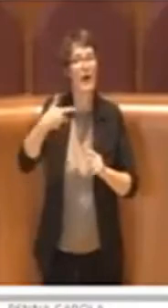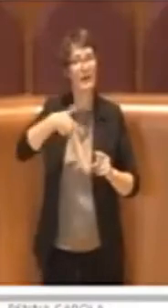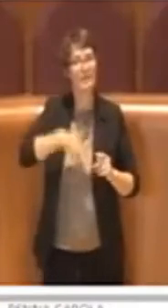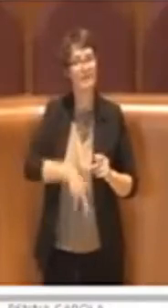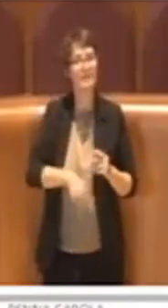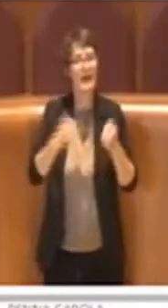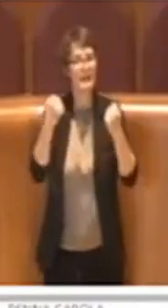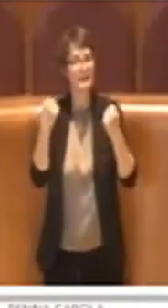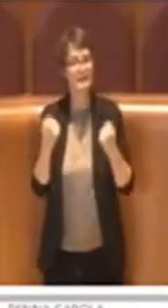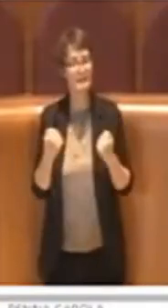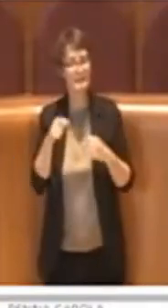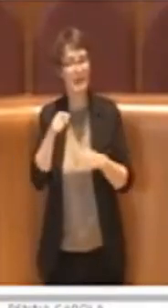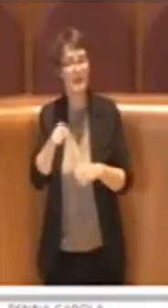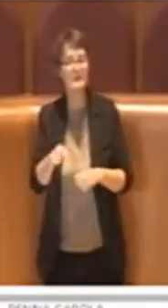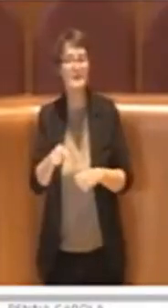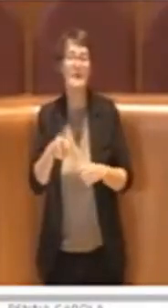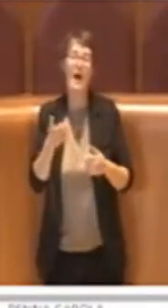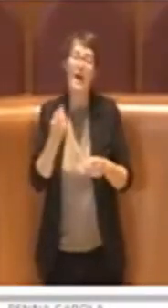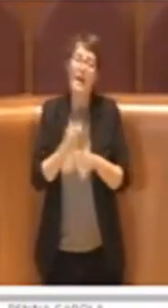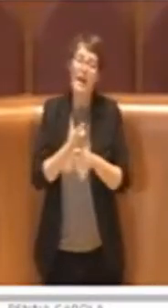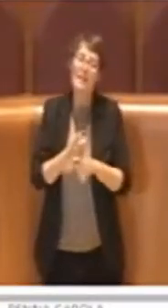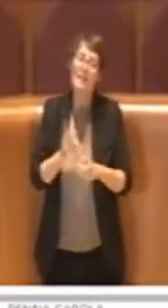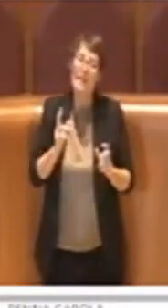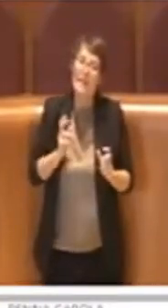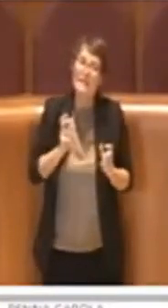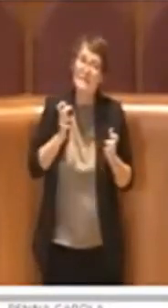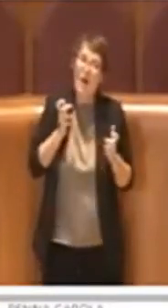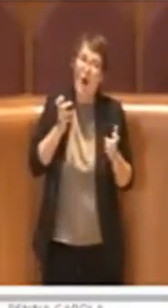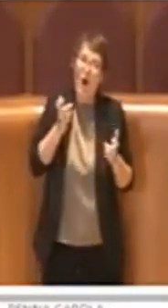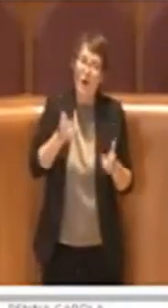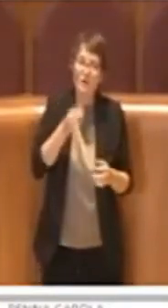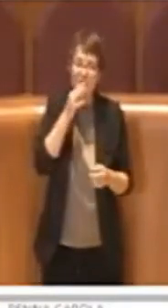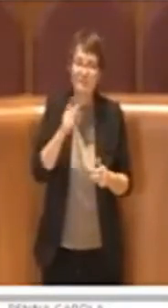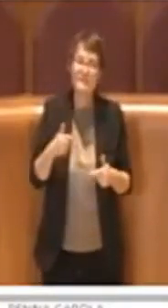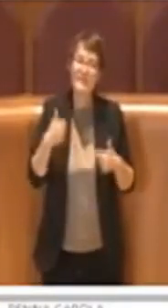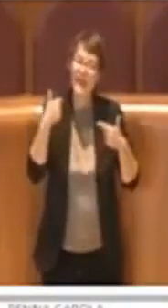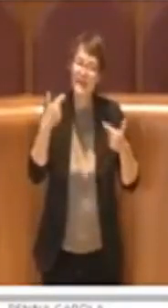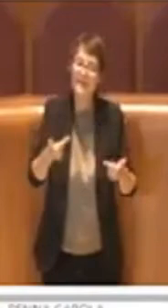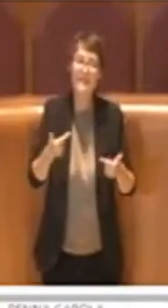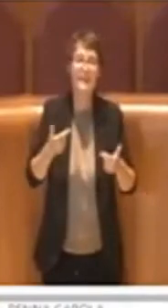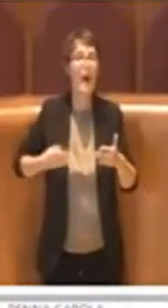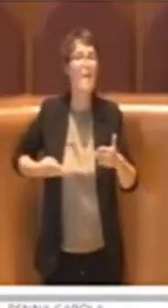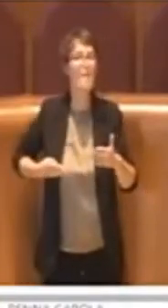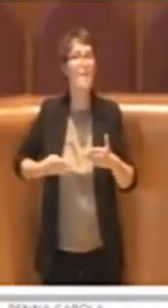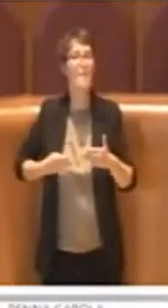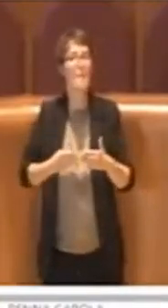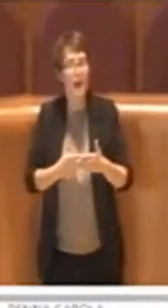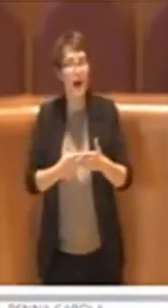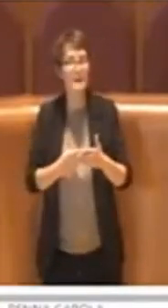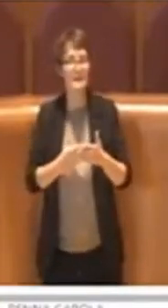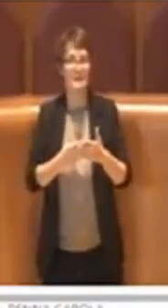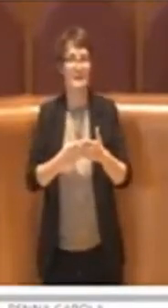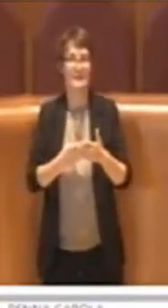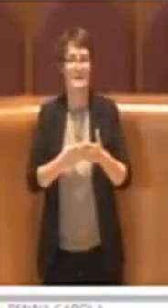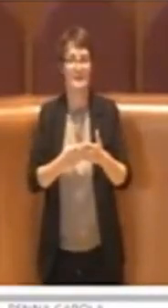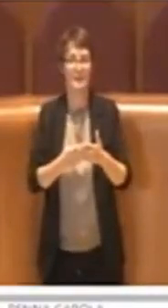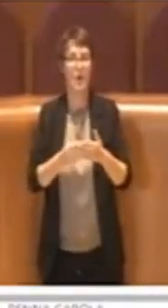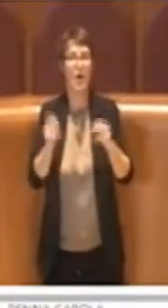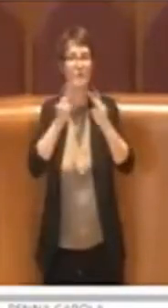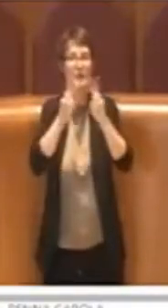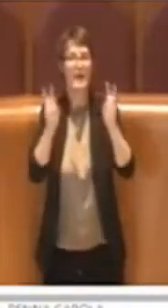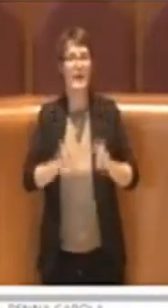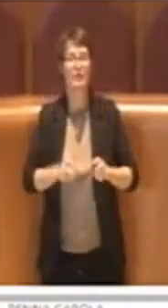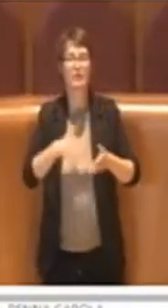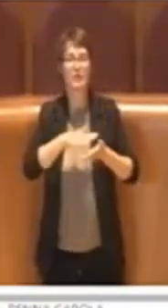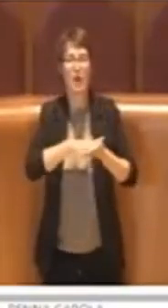il massimo grado di efficienza energetica, ovvero non ci accontenteremo ovviamente delle solite caldaie a condensazione che usano ancora il